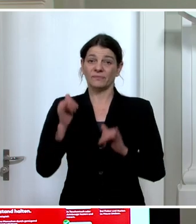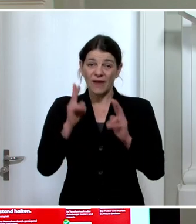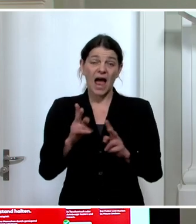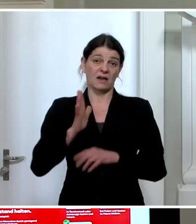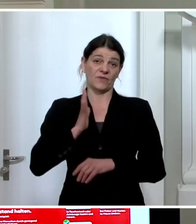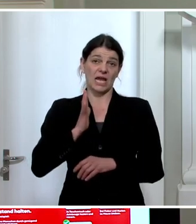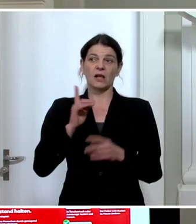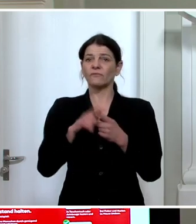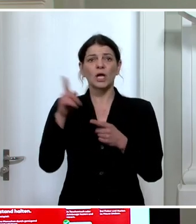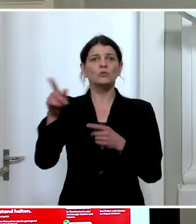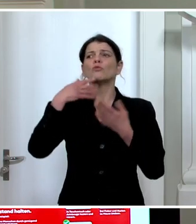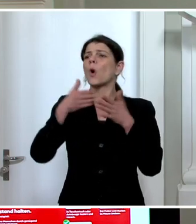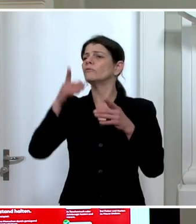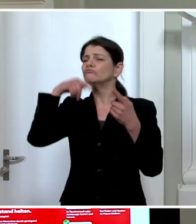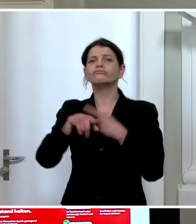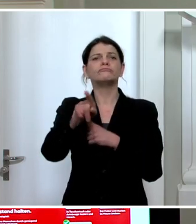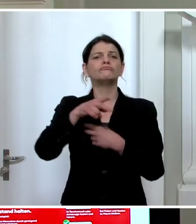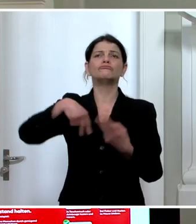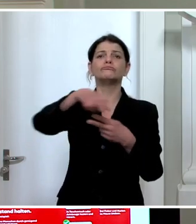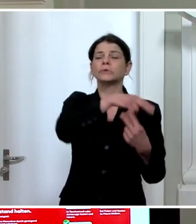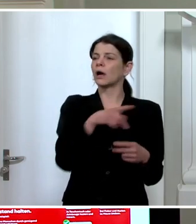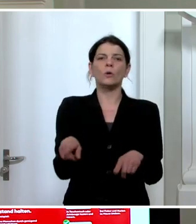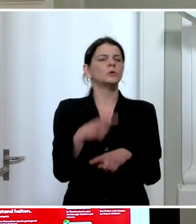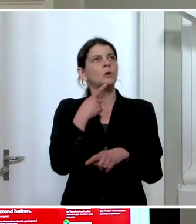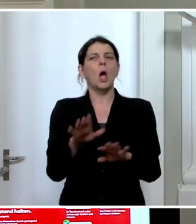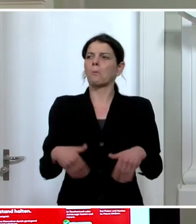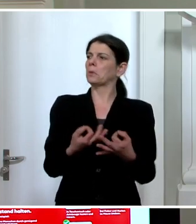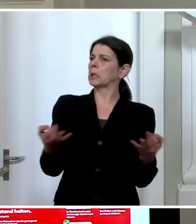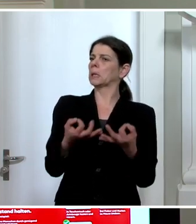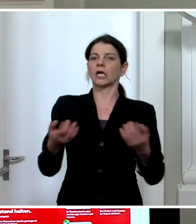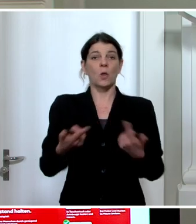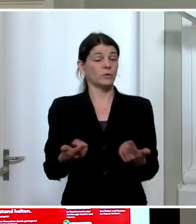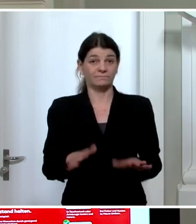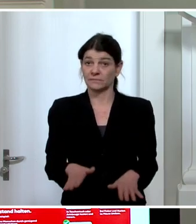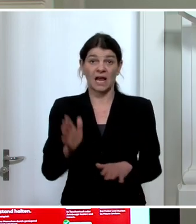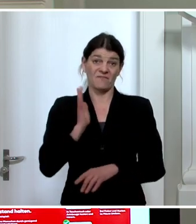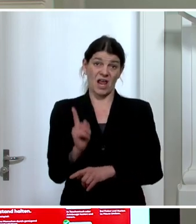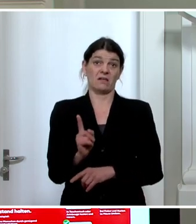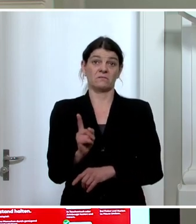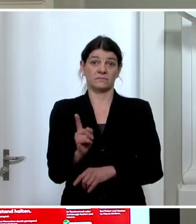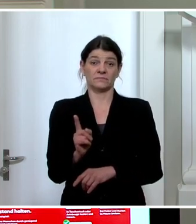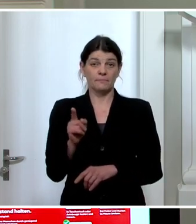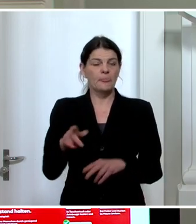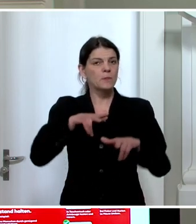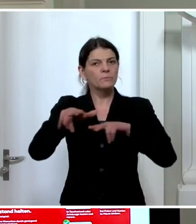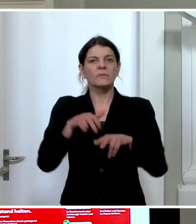gefährlich, wenn Sie sich in die Öffentlichkeit begeben und so tun, wie wenn nichts gewesen wäre. Die Regierung hat